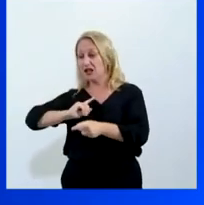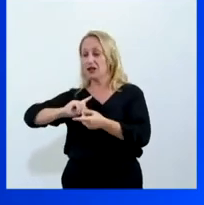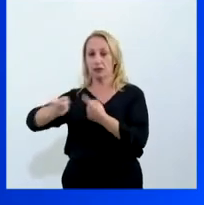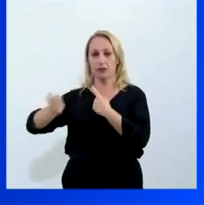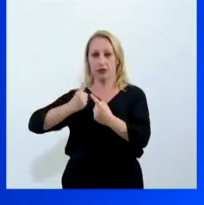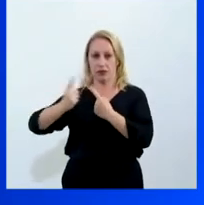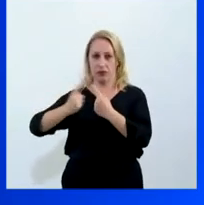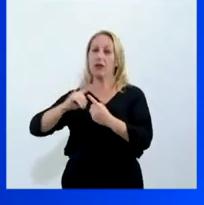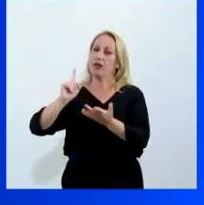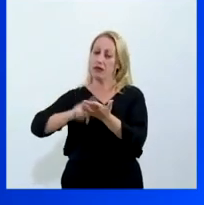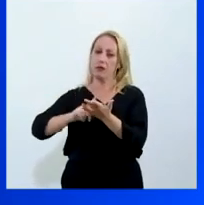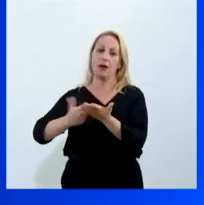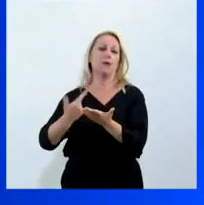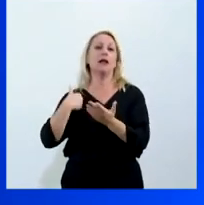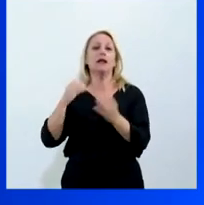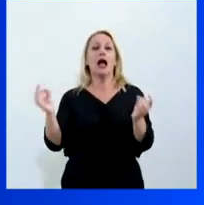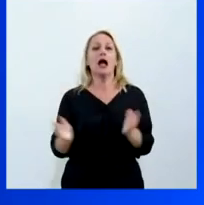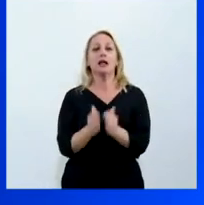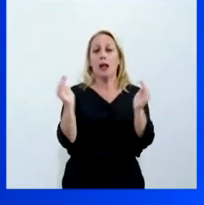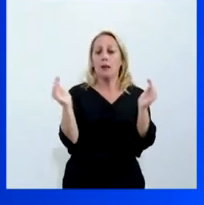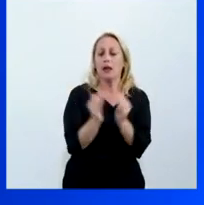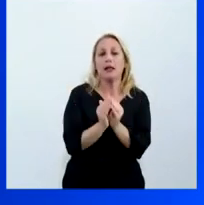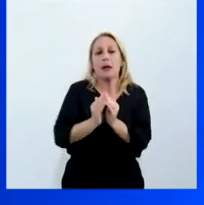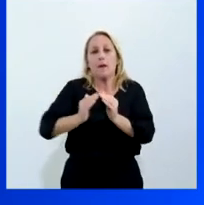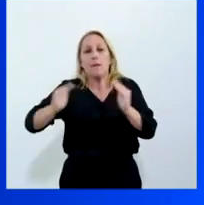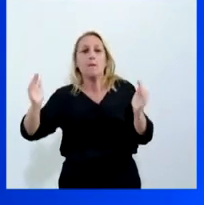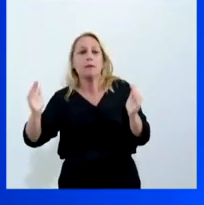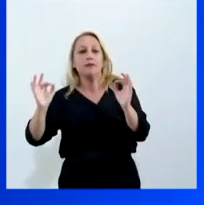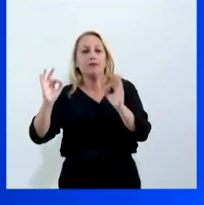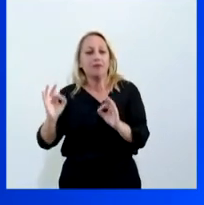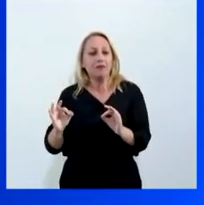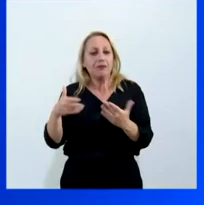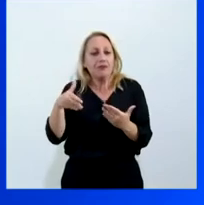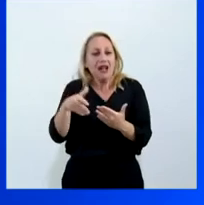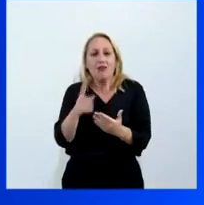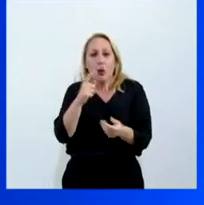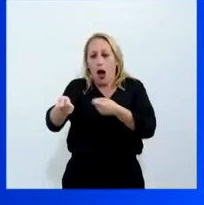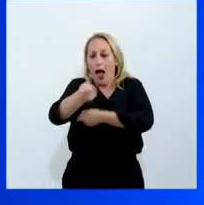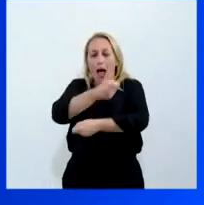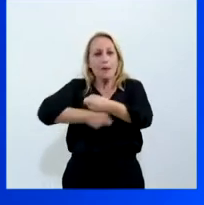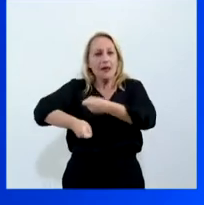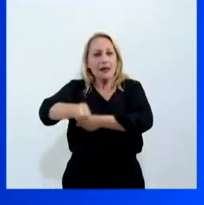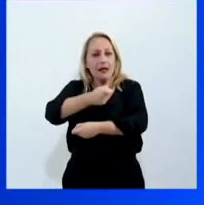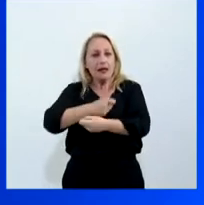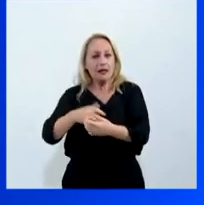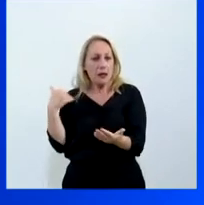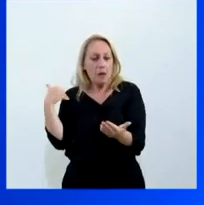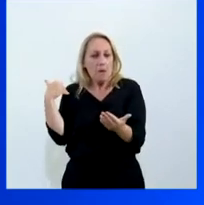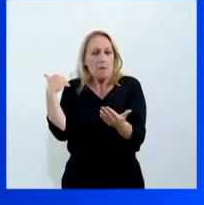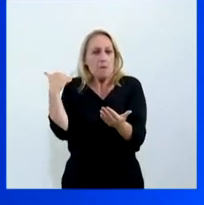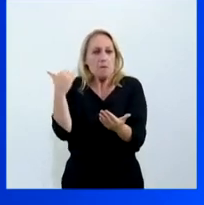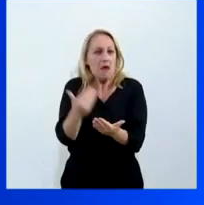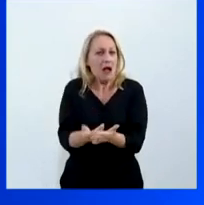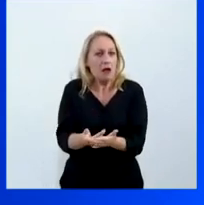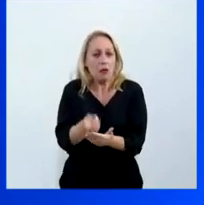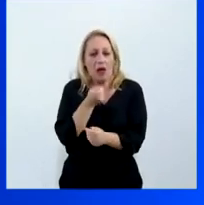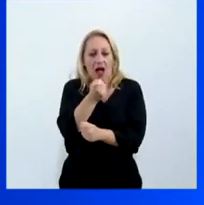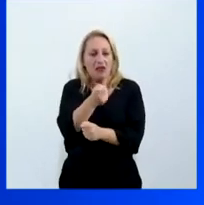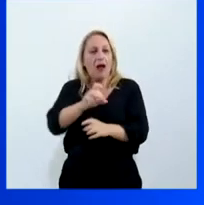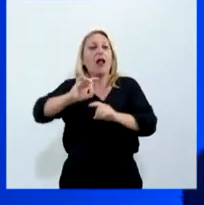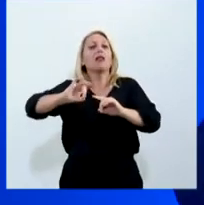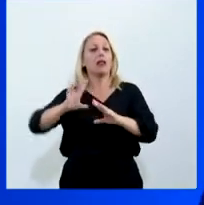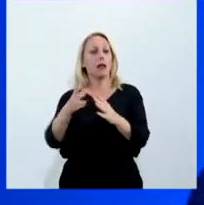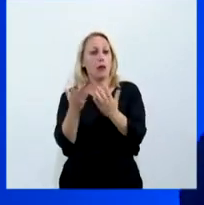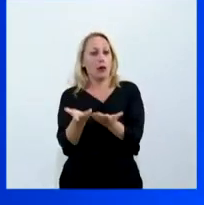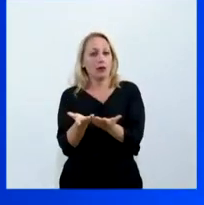μικρές, μεσαίες και μεγάλες επιχειρήσεις, δεν μπορώ να καταλάβω πώς οι επιχειρήσεις αυτές παραμένουν ανασφάλιστες και